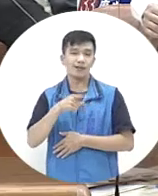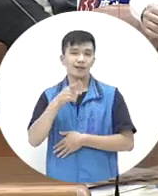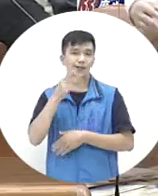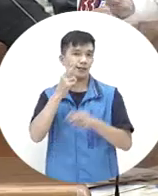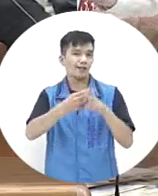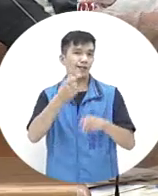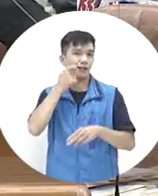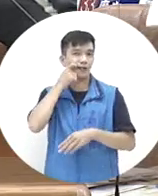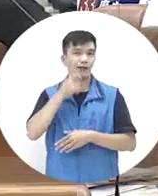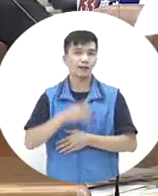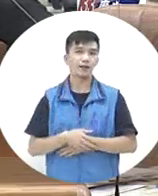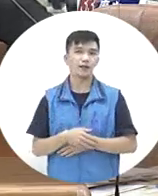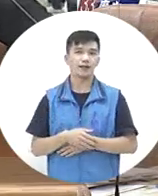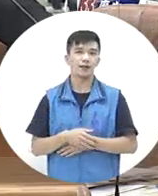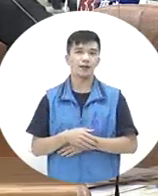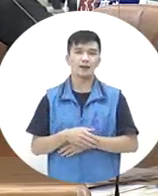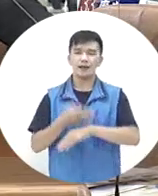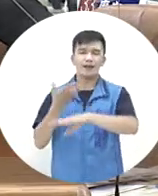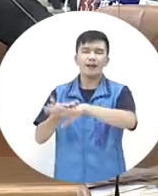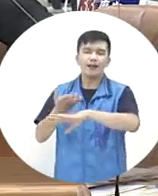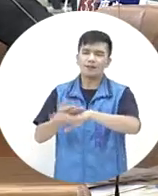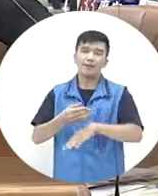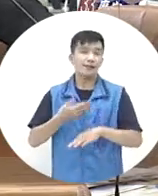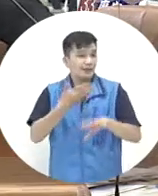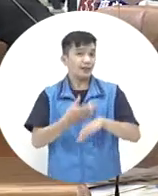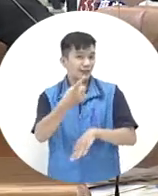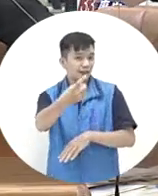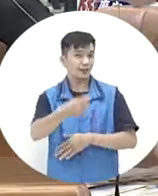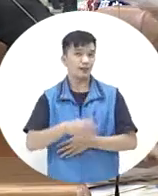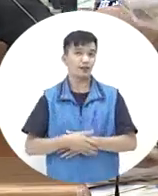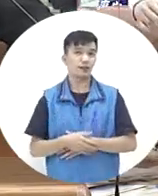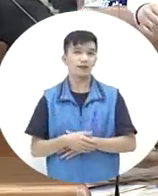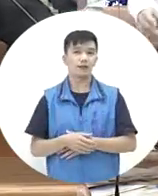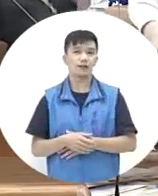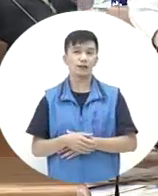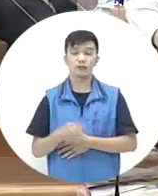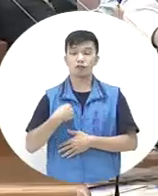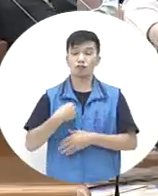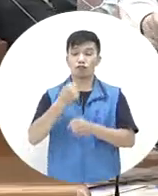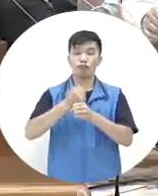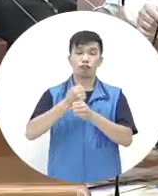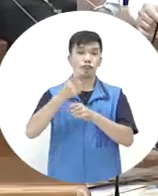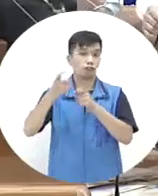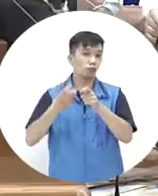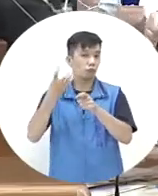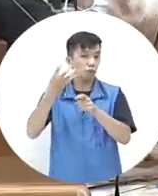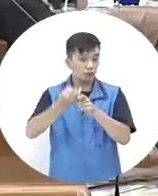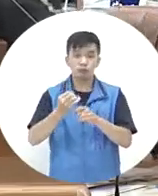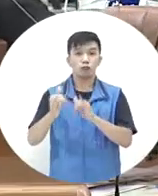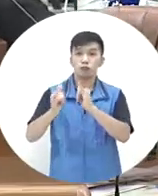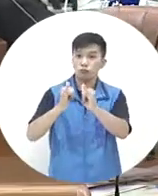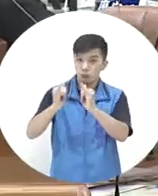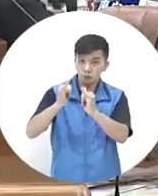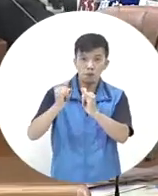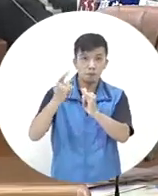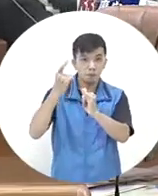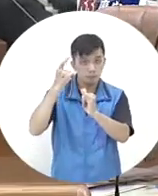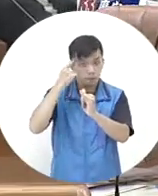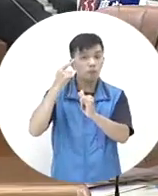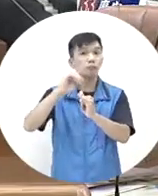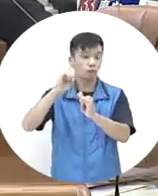做了40年， 我没有办法放心呢、啊。 我做了四十年了、 哦，在啊， 做了四十年，我一切尊重民意的选择。 何事危险？